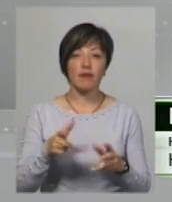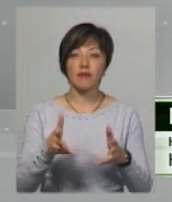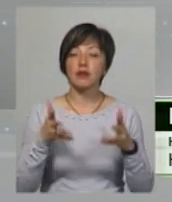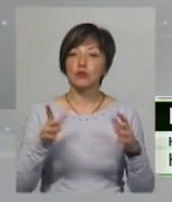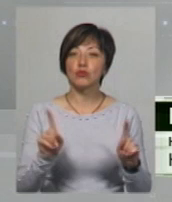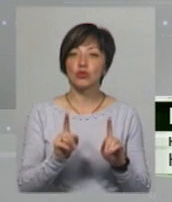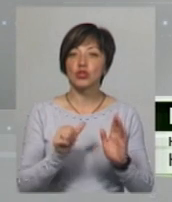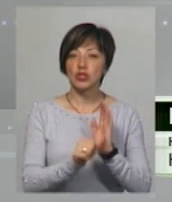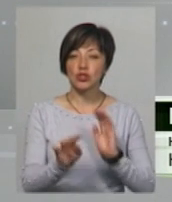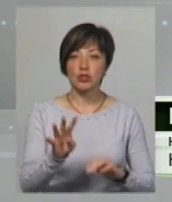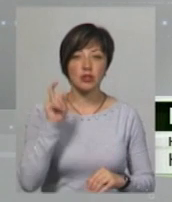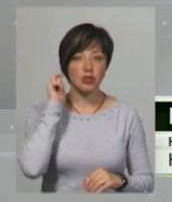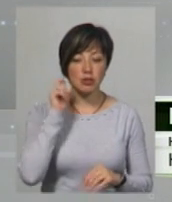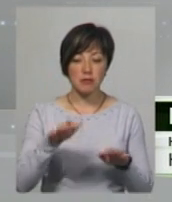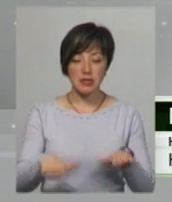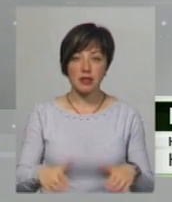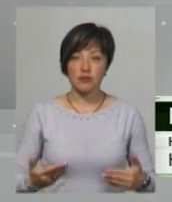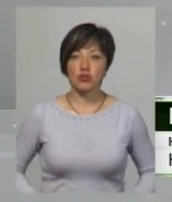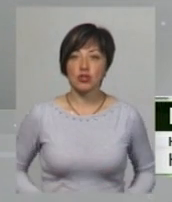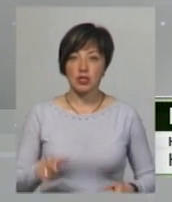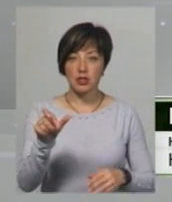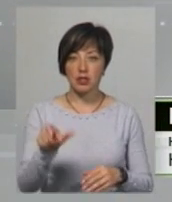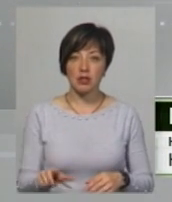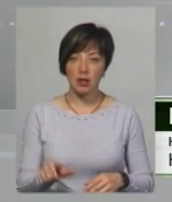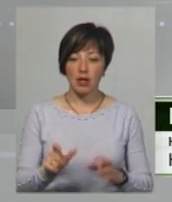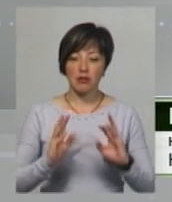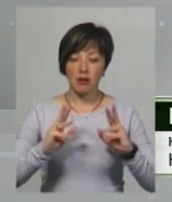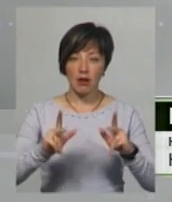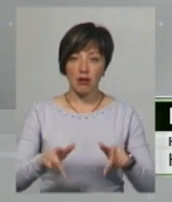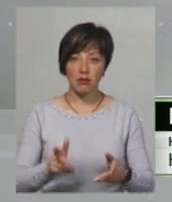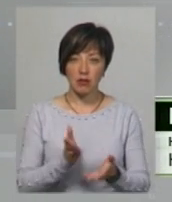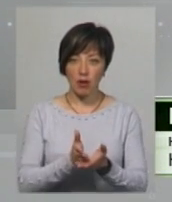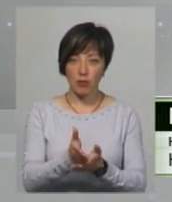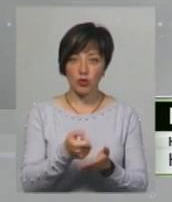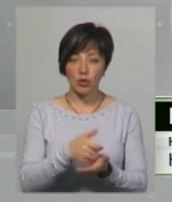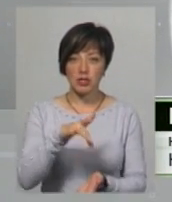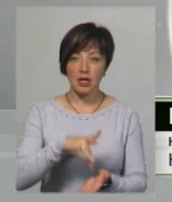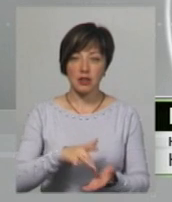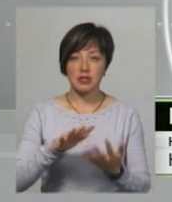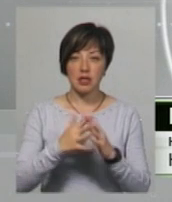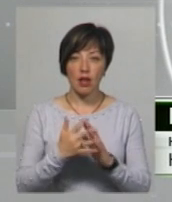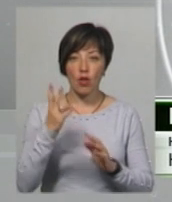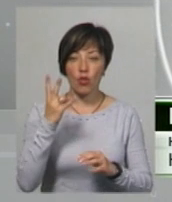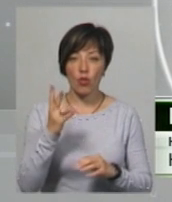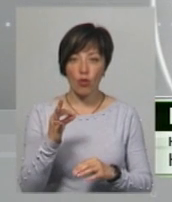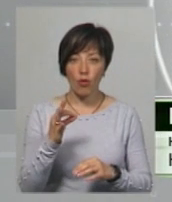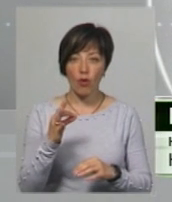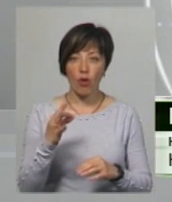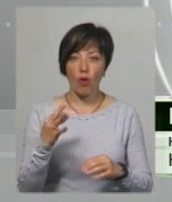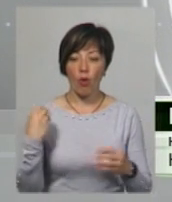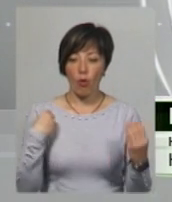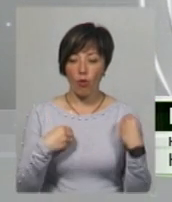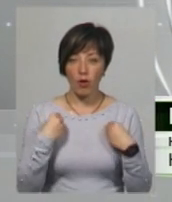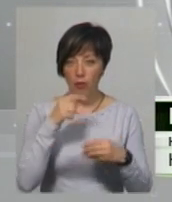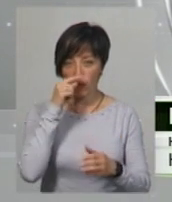що 64-річний місцевий мешканець рухався на міні-тракторі в напрямку до центру села, але під час руху верхній одяг